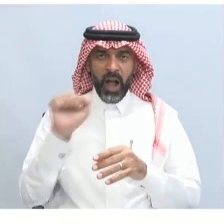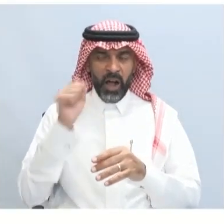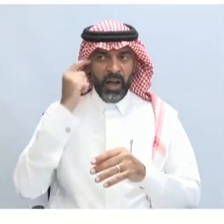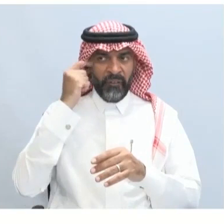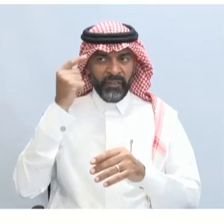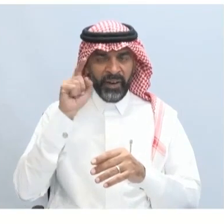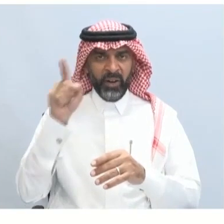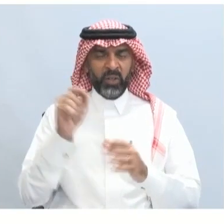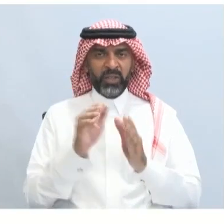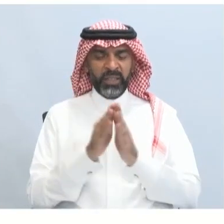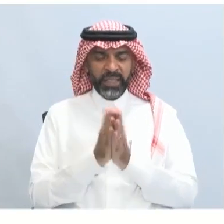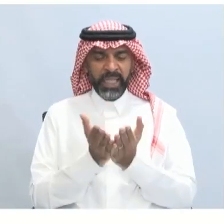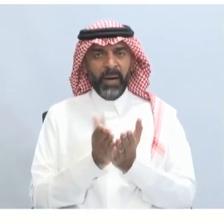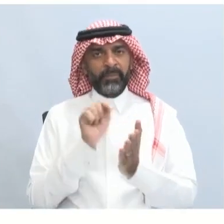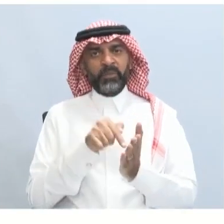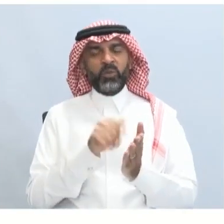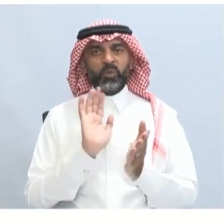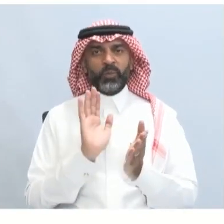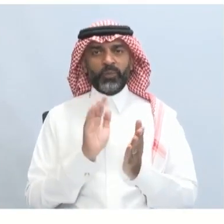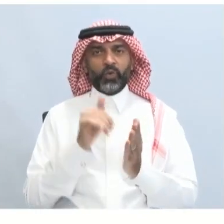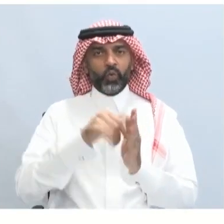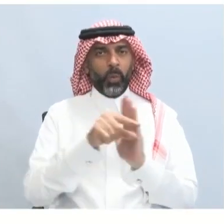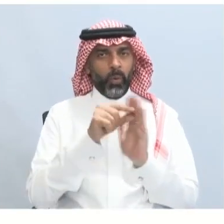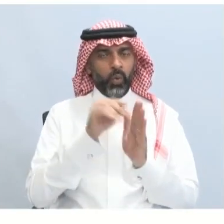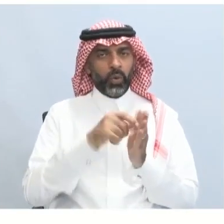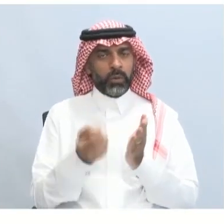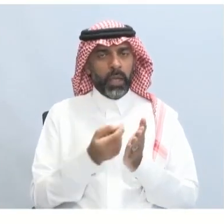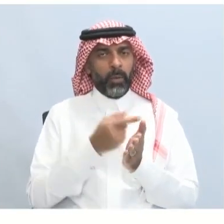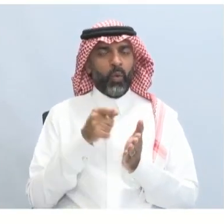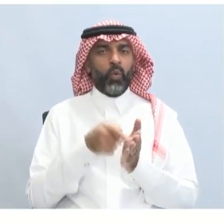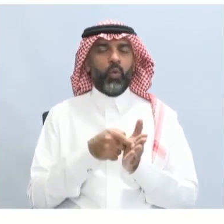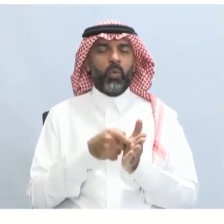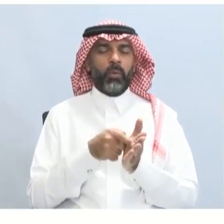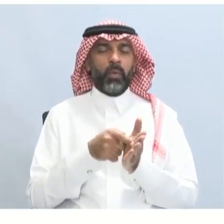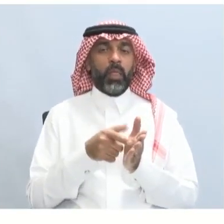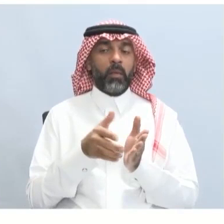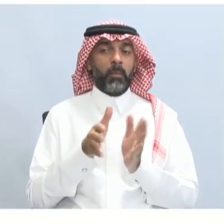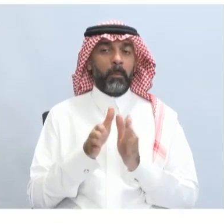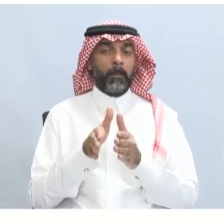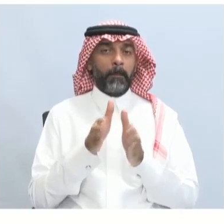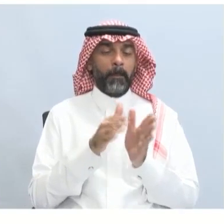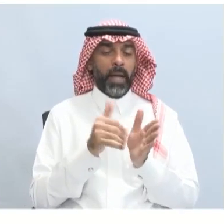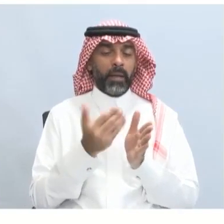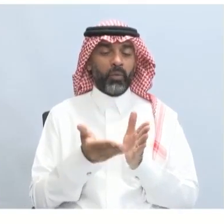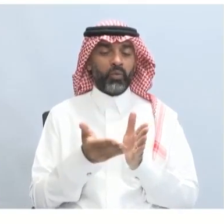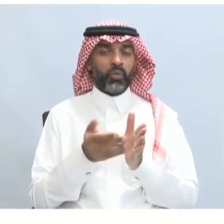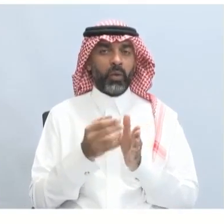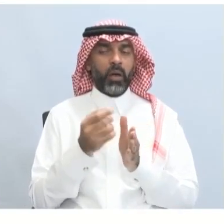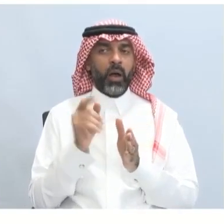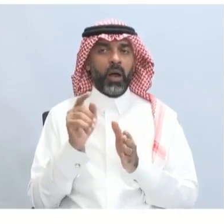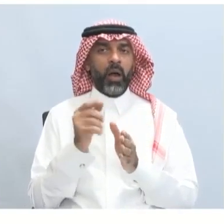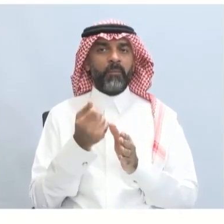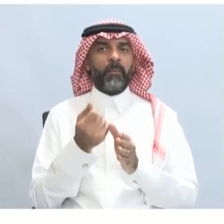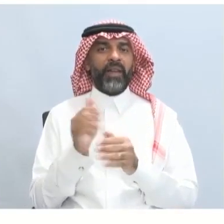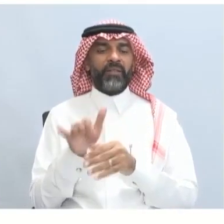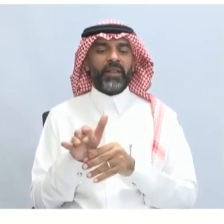هو محتوى الكتاب بعد ان ننظر الى هذا الامر ننظر الى شان اخر وهو العنصر المالي